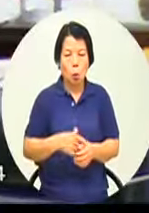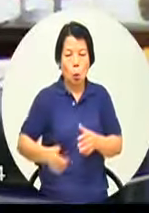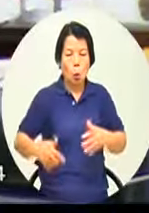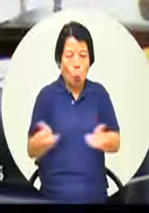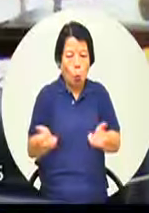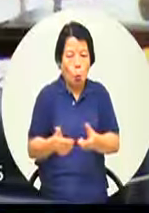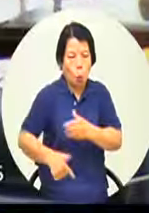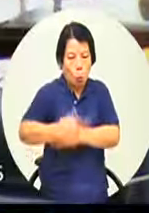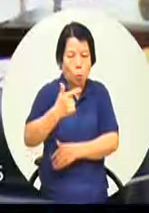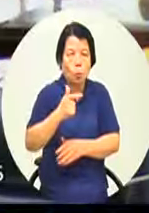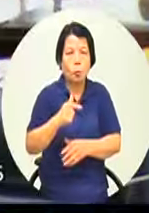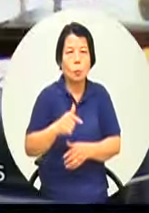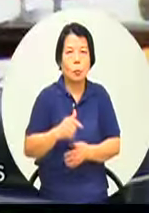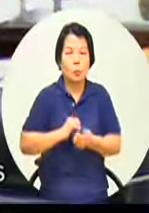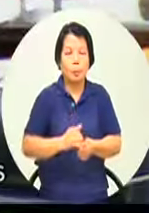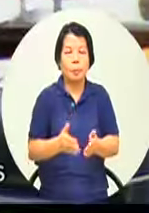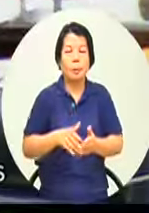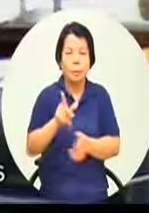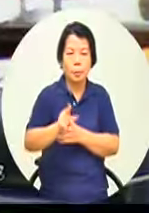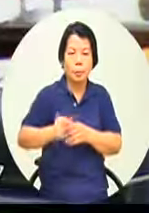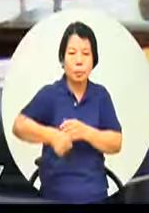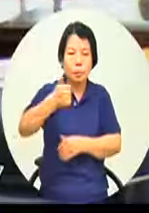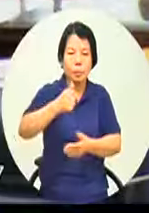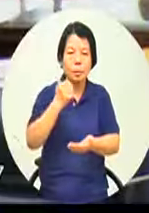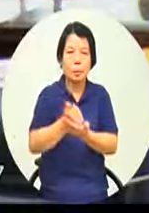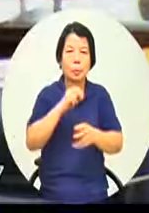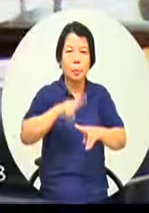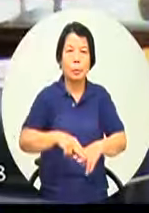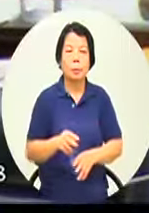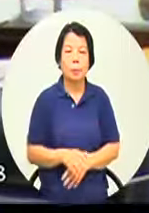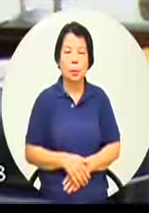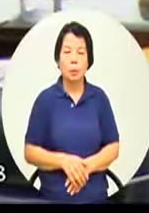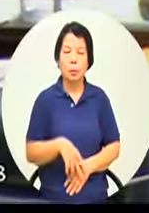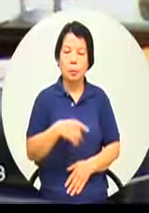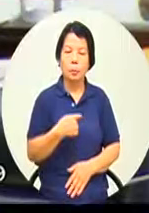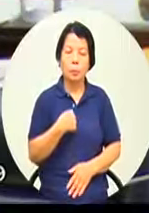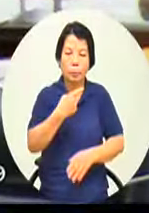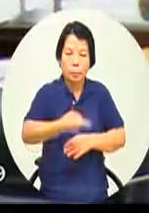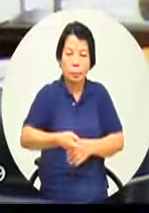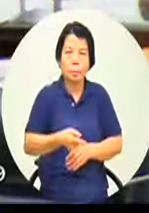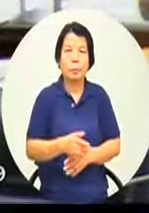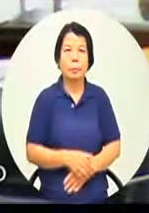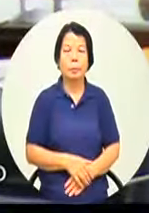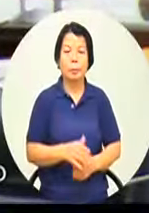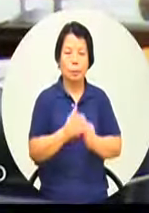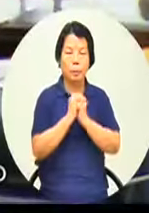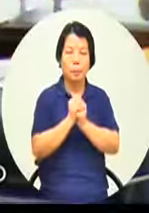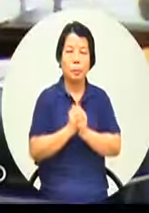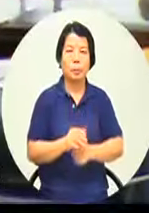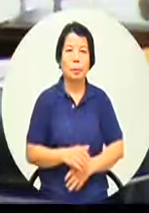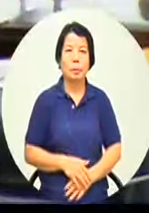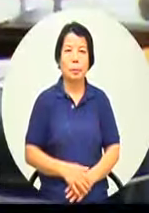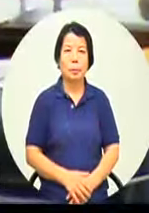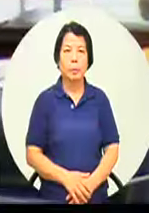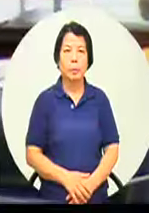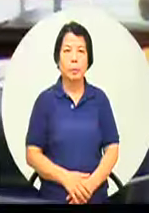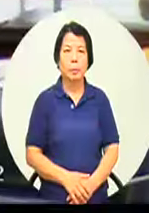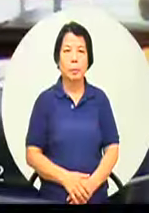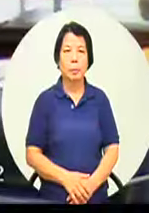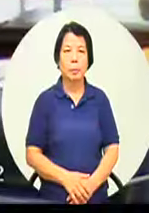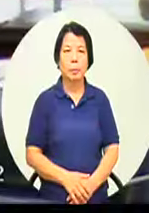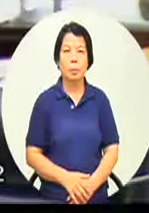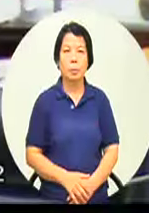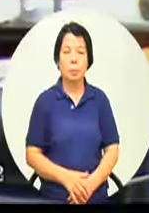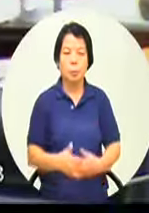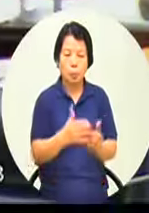点。好，谢谢科长。 谢谢 科长，你请坐。那这里雅静也要再做一个拜托请托的动作。我知道